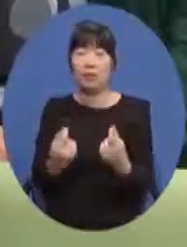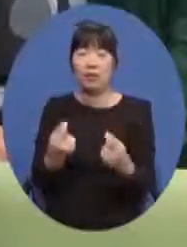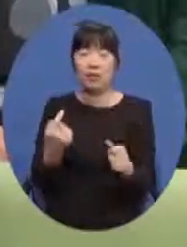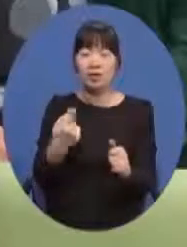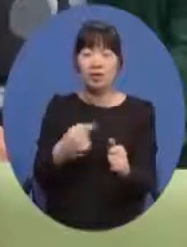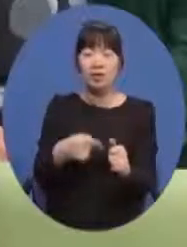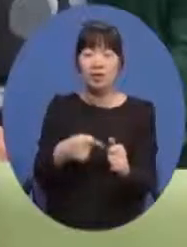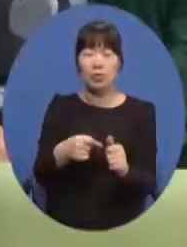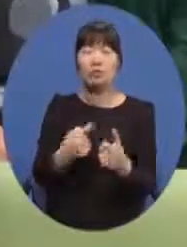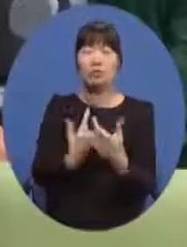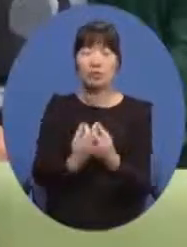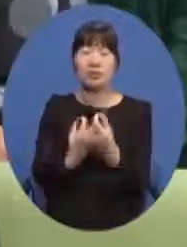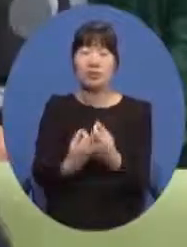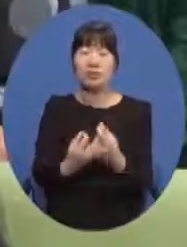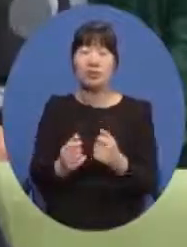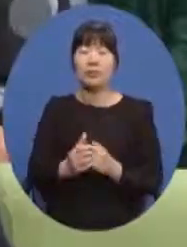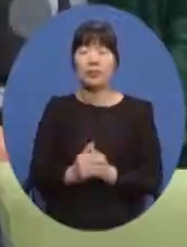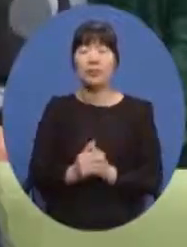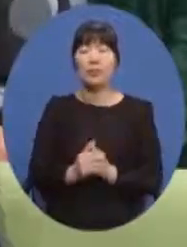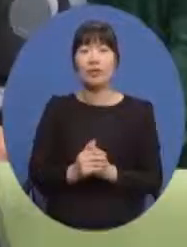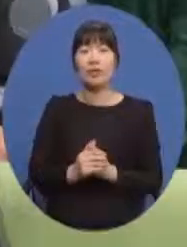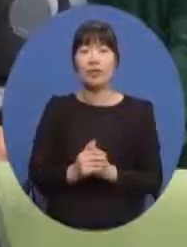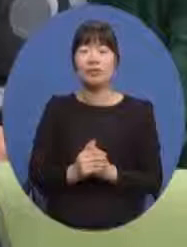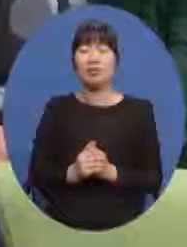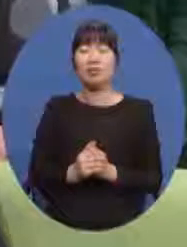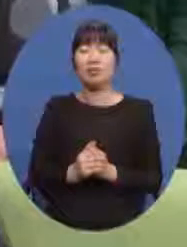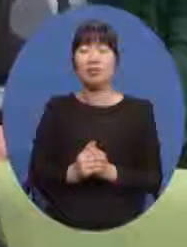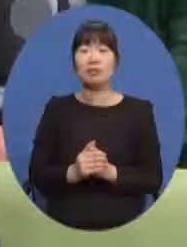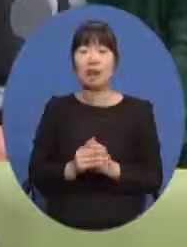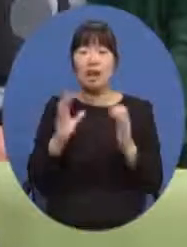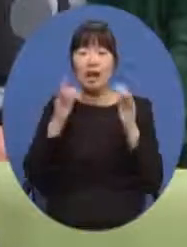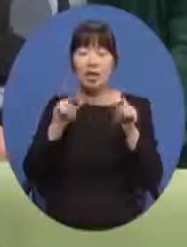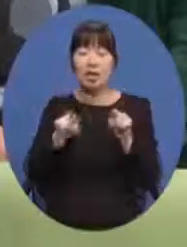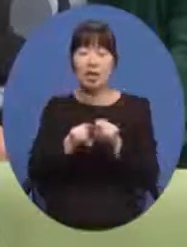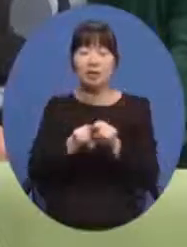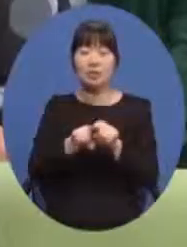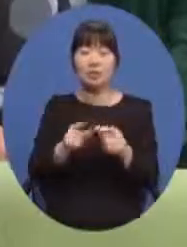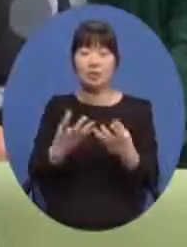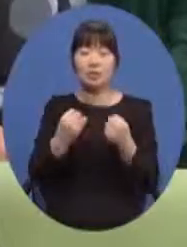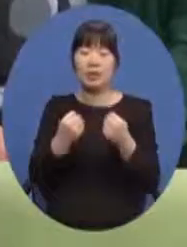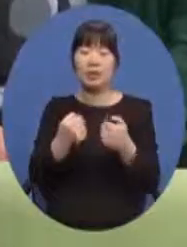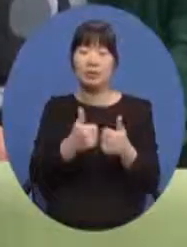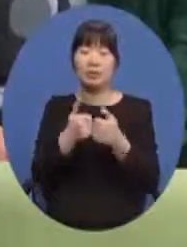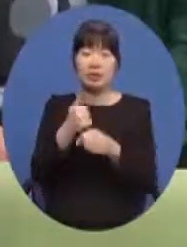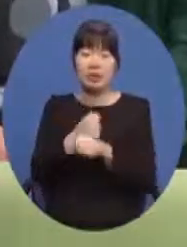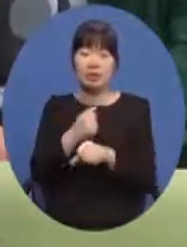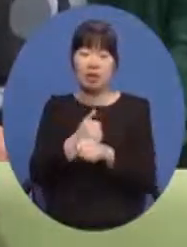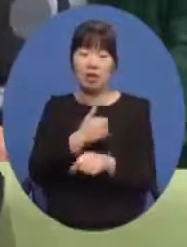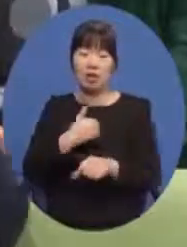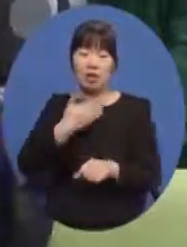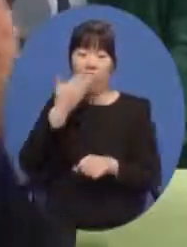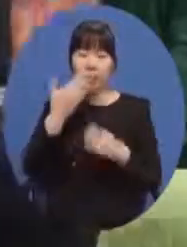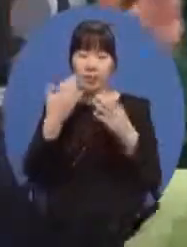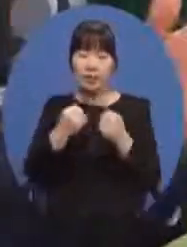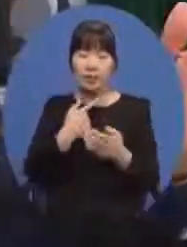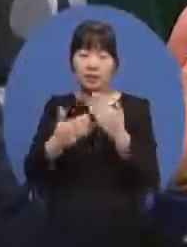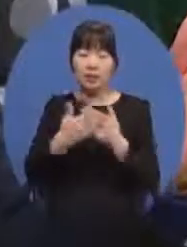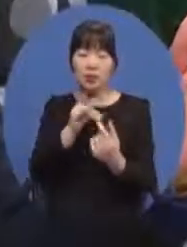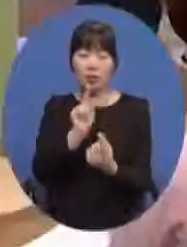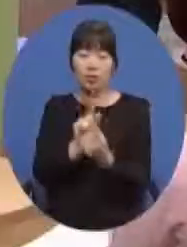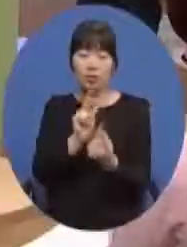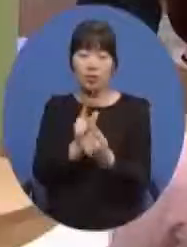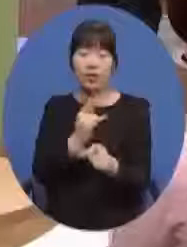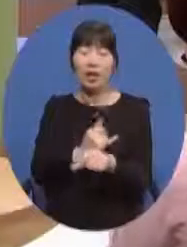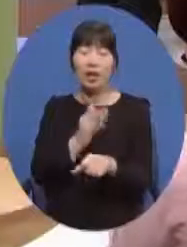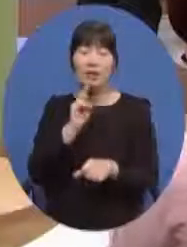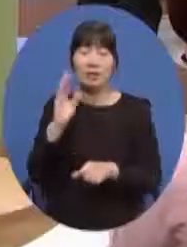교육인 이상은 그렇습니다. 이제 그거를 하기 위해서는 아이하고 많은 운동하고 가급적이면 많은 경험을 해봐야